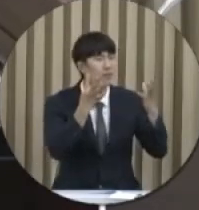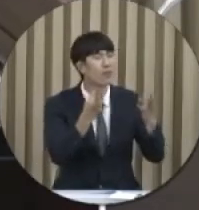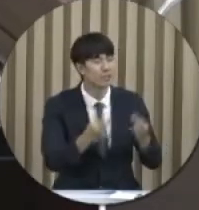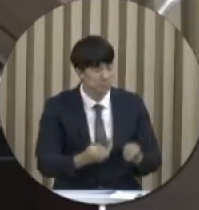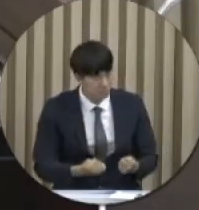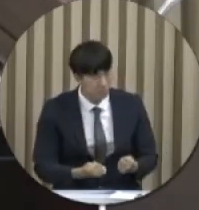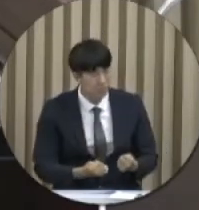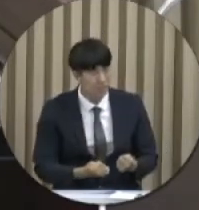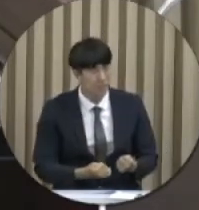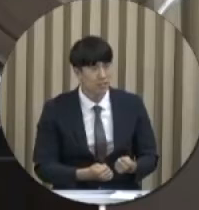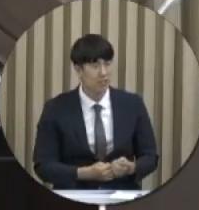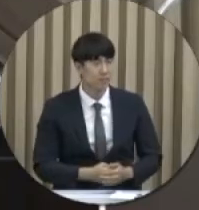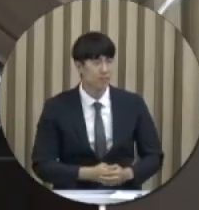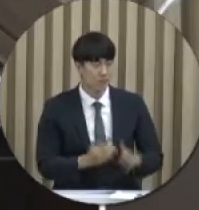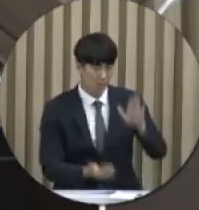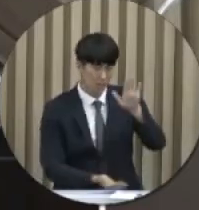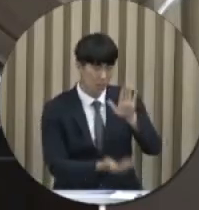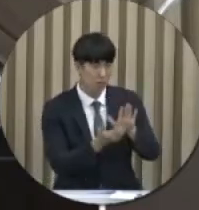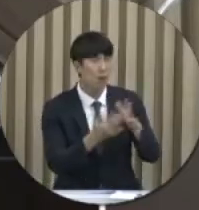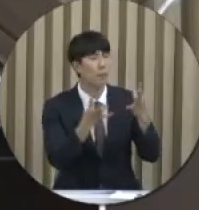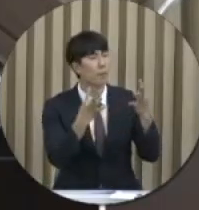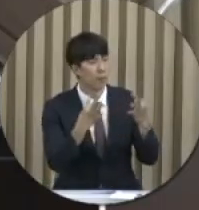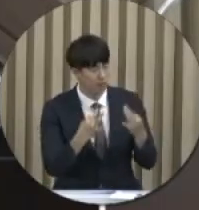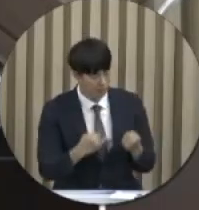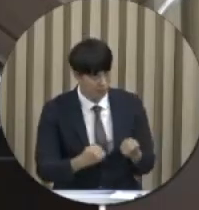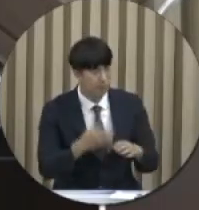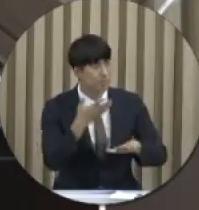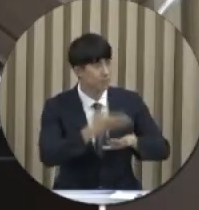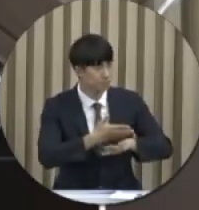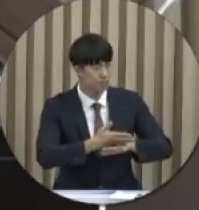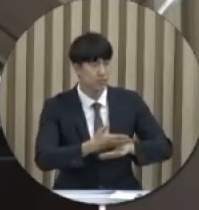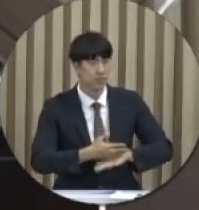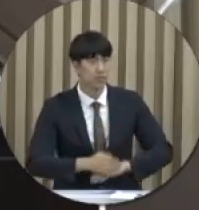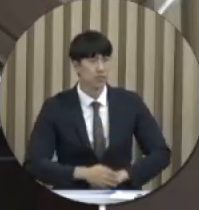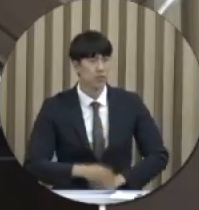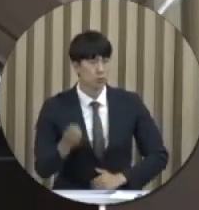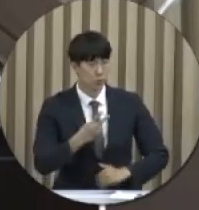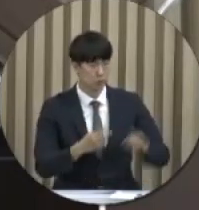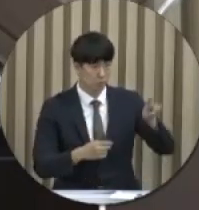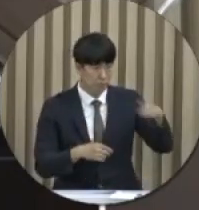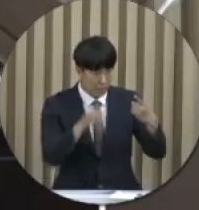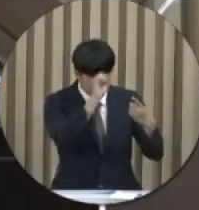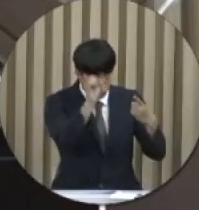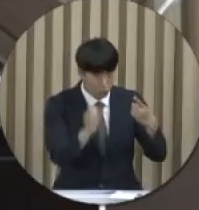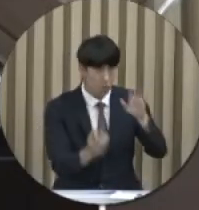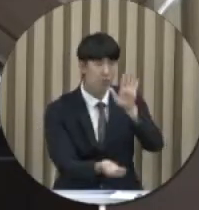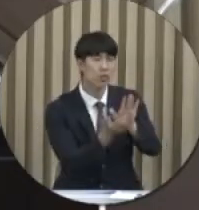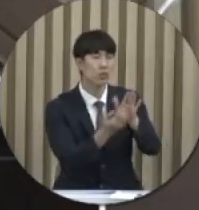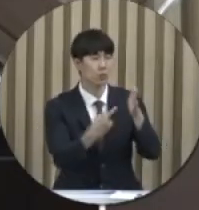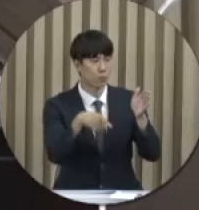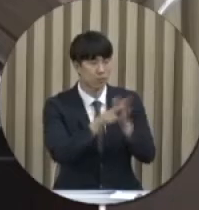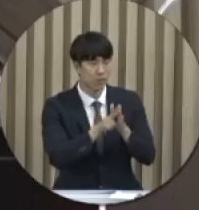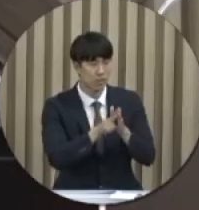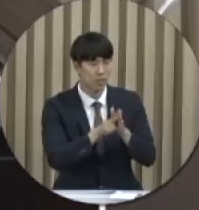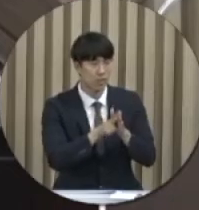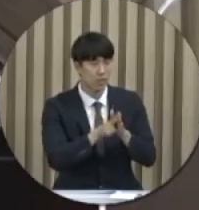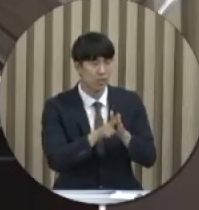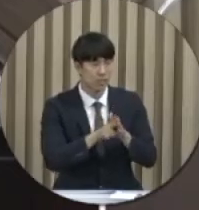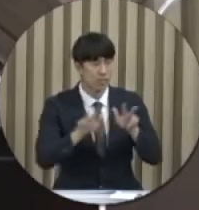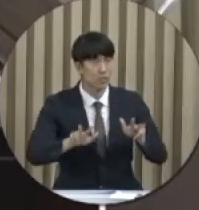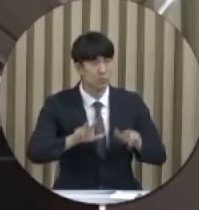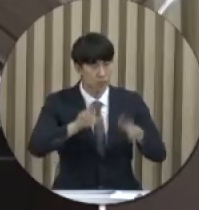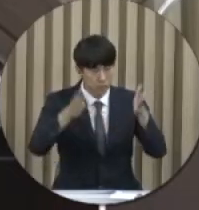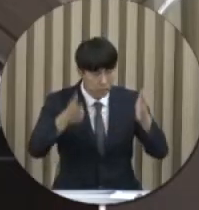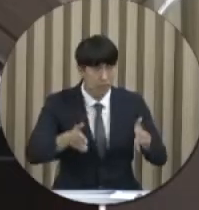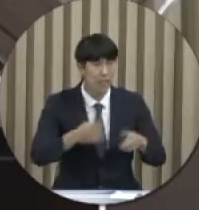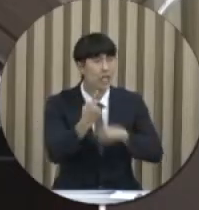정도의 달성을 하시지 않았나 이런 생각이 들고, 또 100%를 달성하기 위해 아마 임기가 한 1년 정도 남은